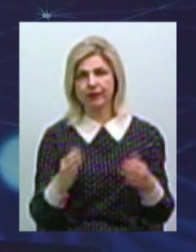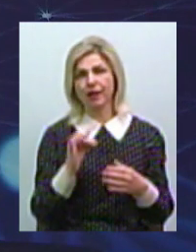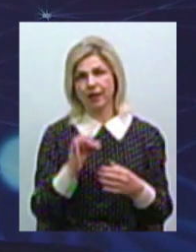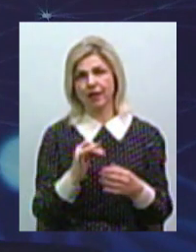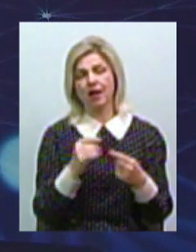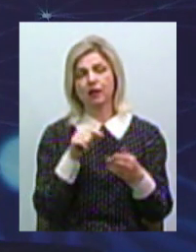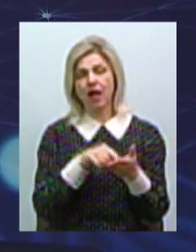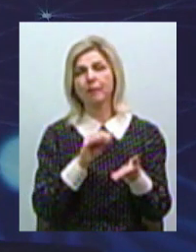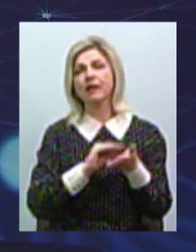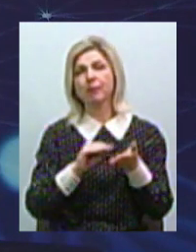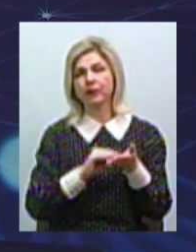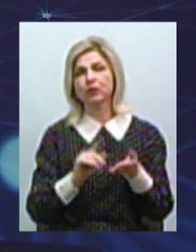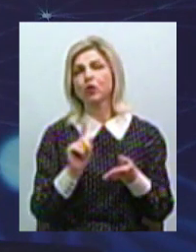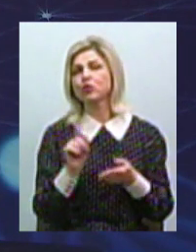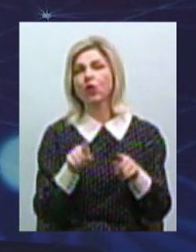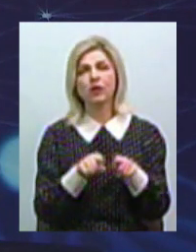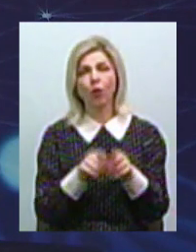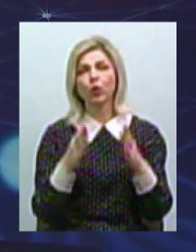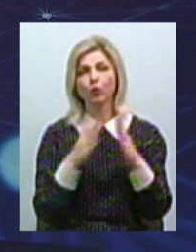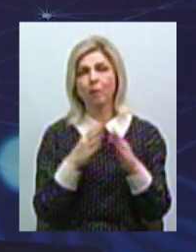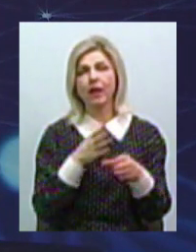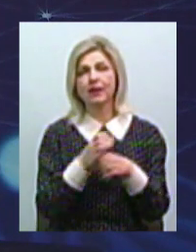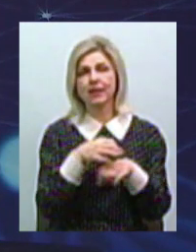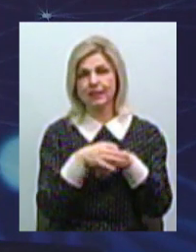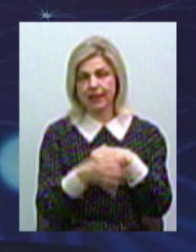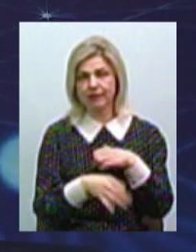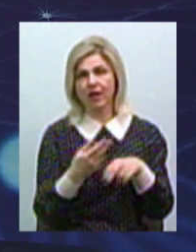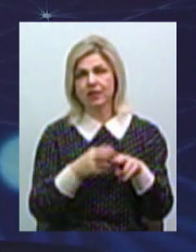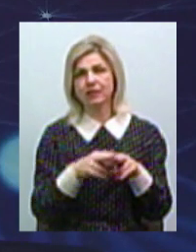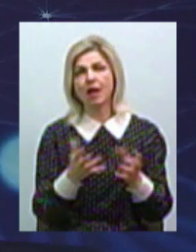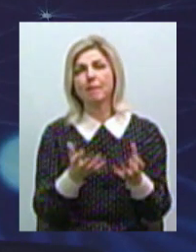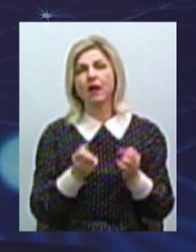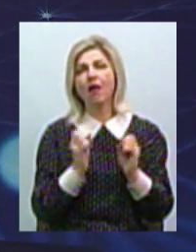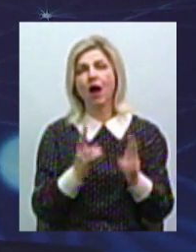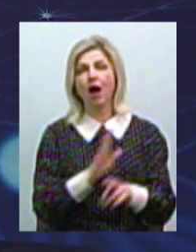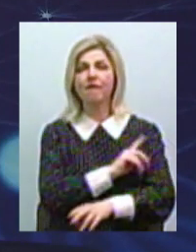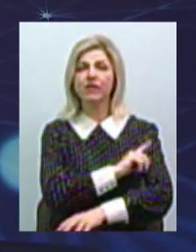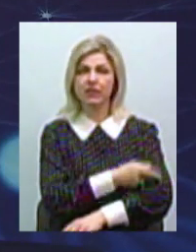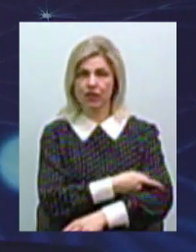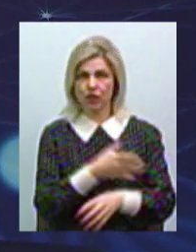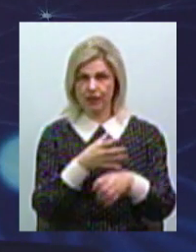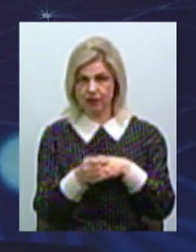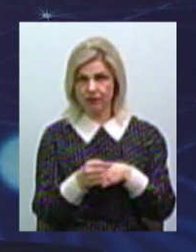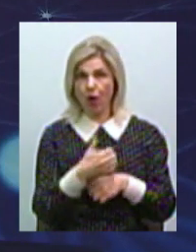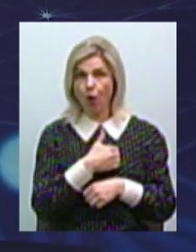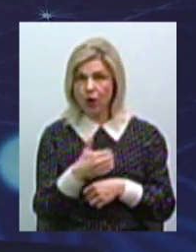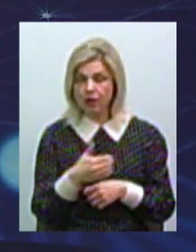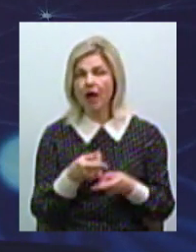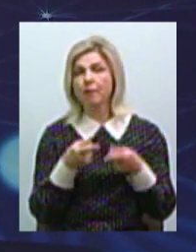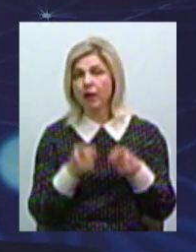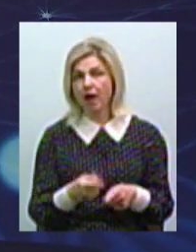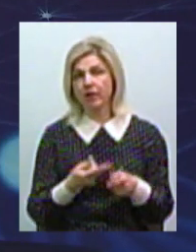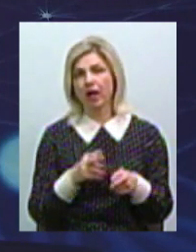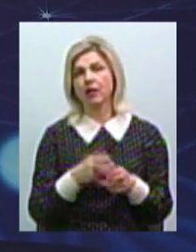брошури, в яких зазначається, да, що таке домашнє насильство, тому що інколи, знаєте, це сприймається тільки як фізичне насильство. Хоча насправді це не тільки фізичне насильство,